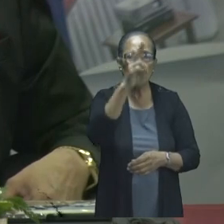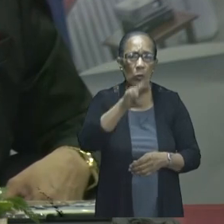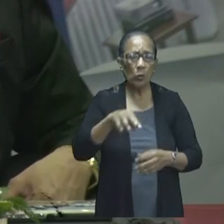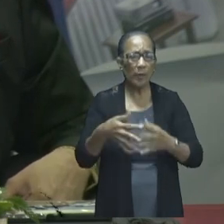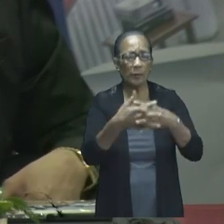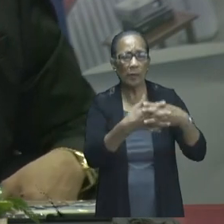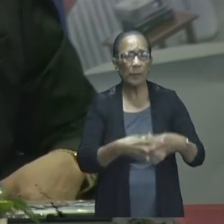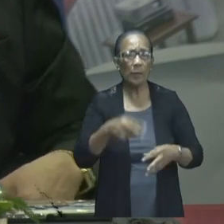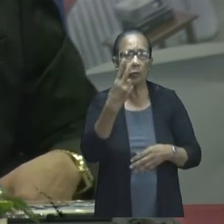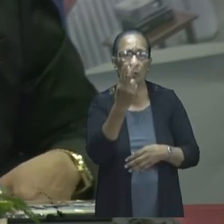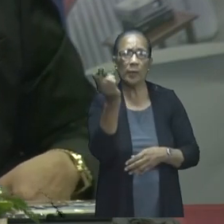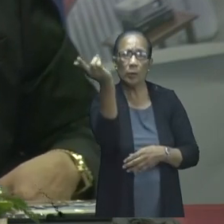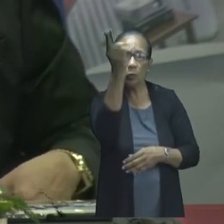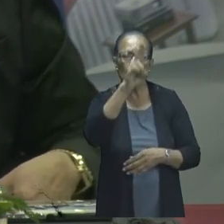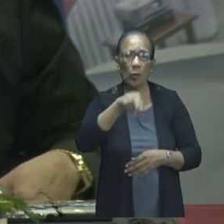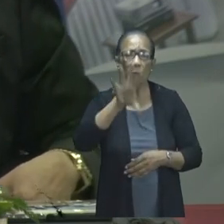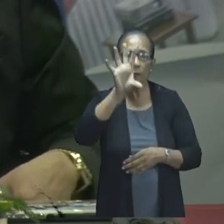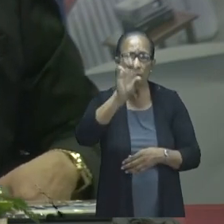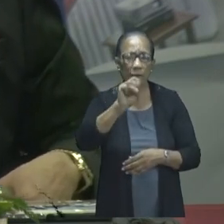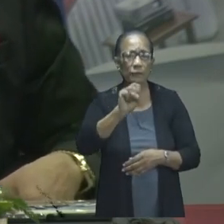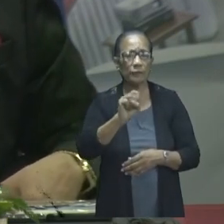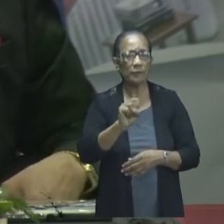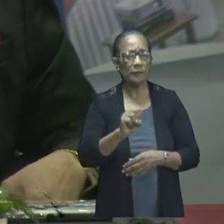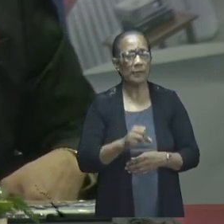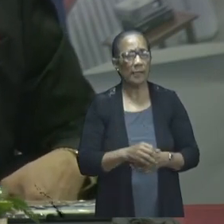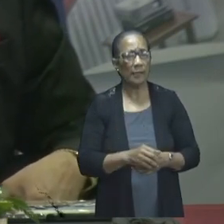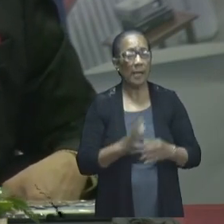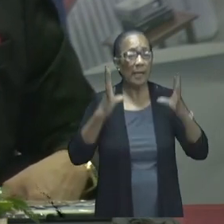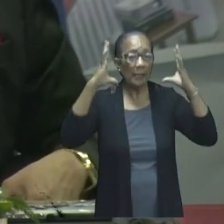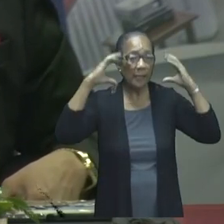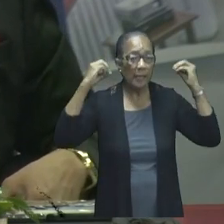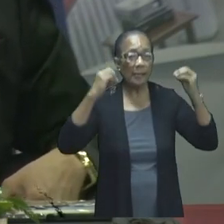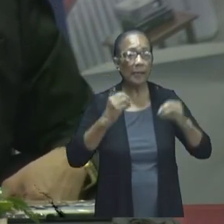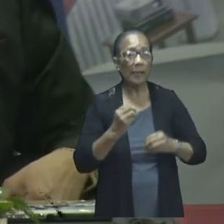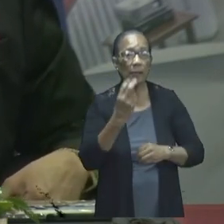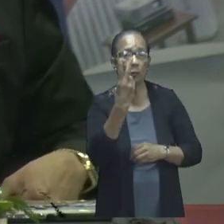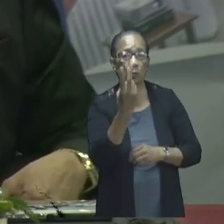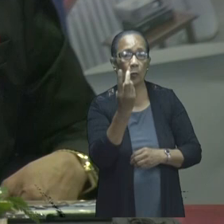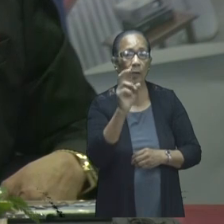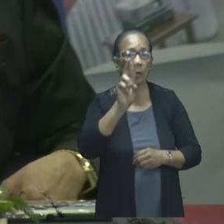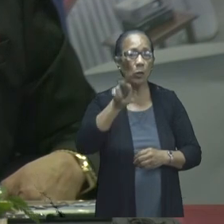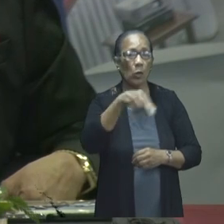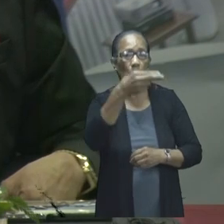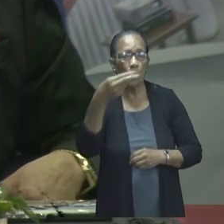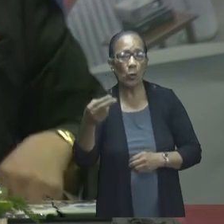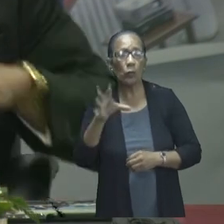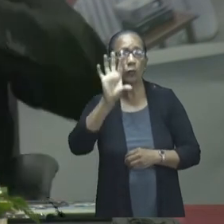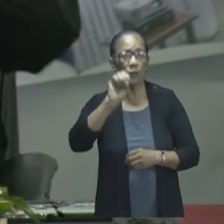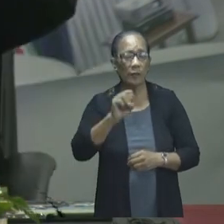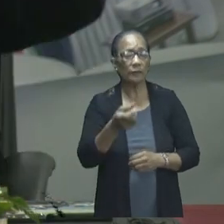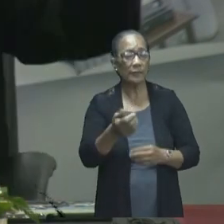dollar 50 cent nederland 2 euro 15 cent